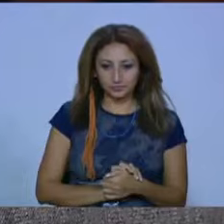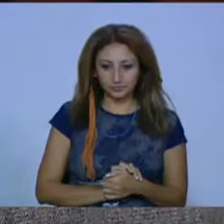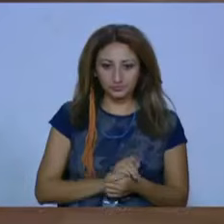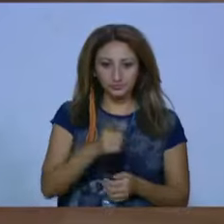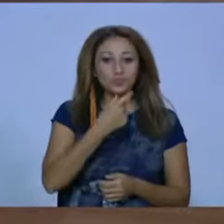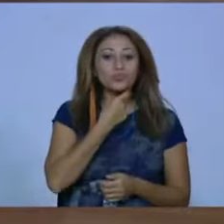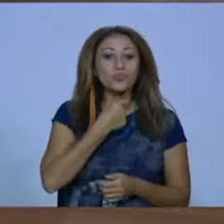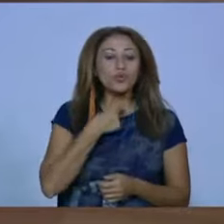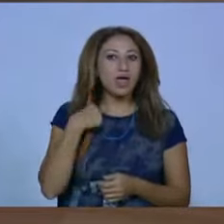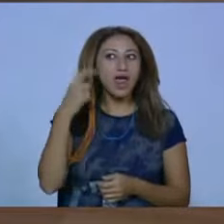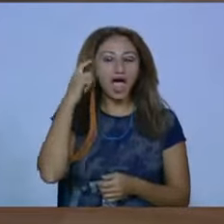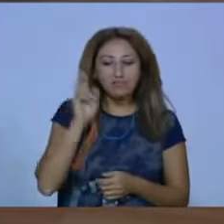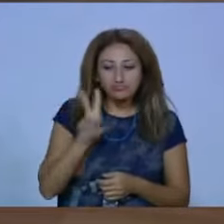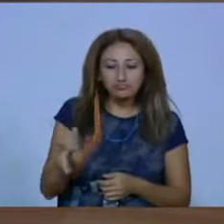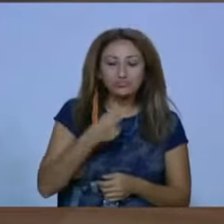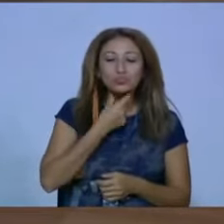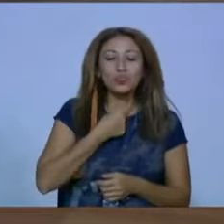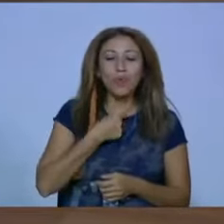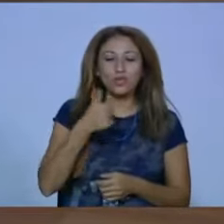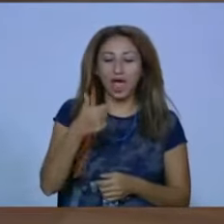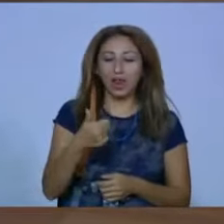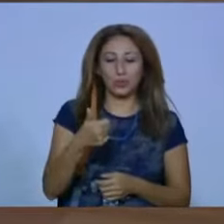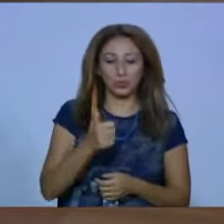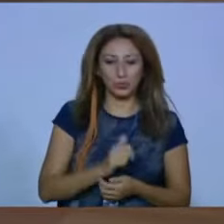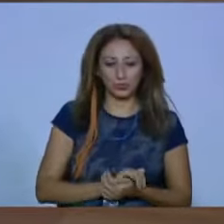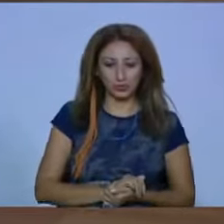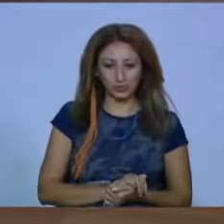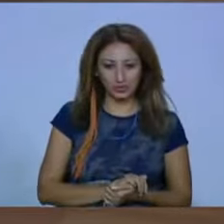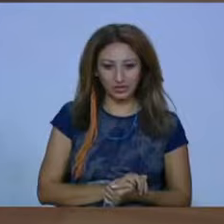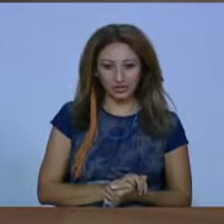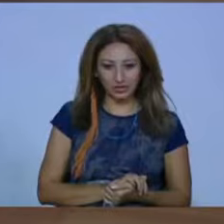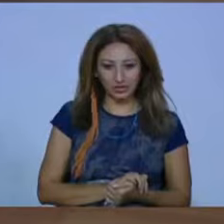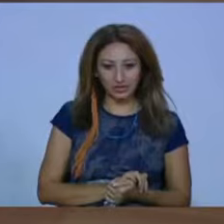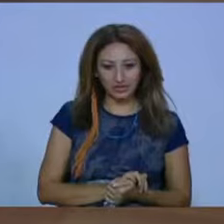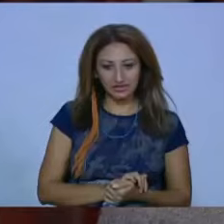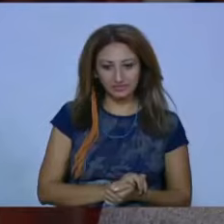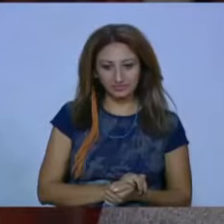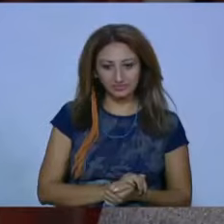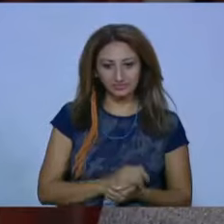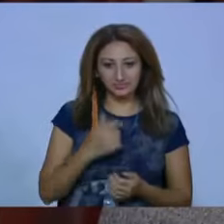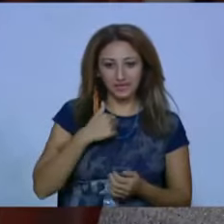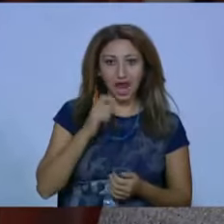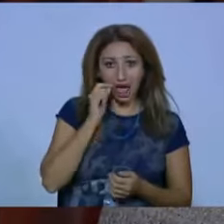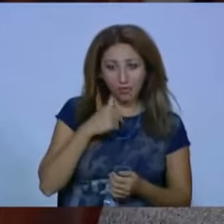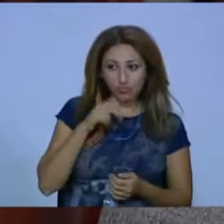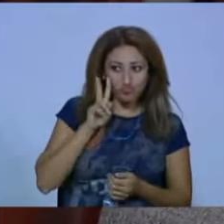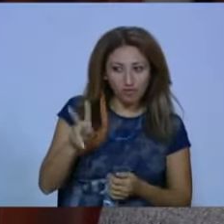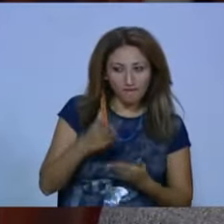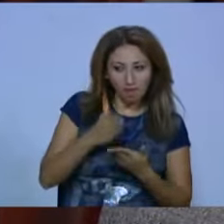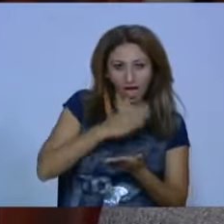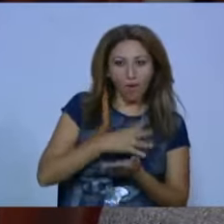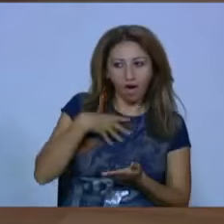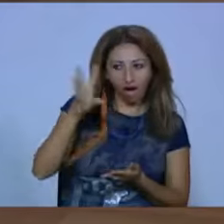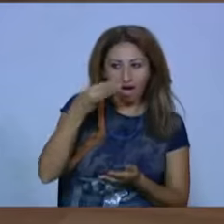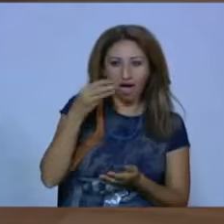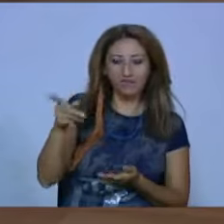صوتها حلو ما صدرتنيش الحمد لله ويا فندم قبل ما ما تلاحظ ان صوتها ايه ويا فندم